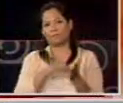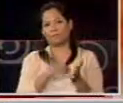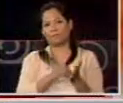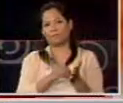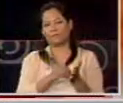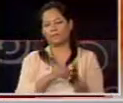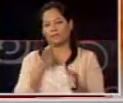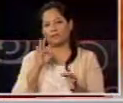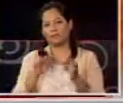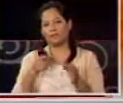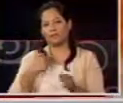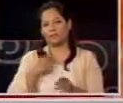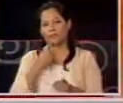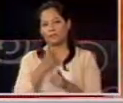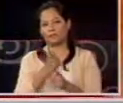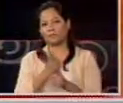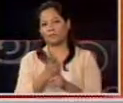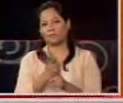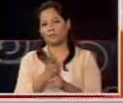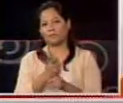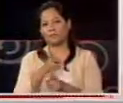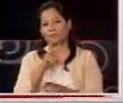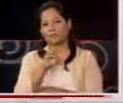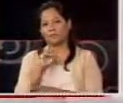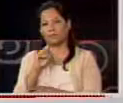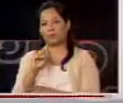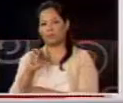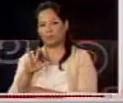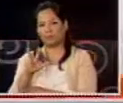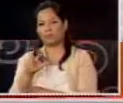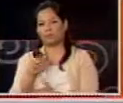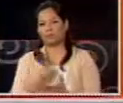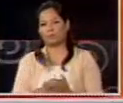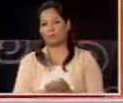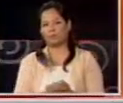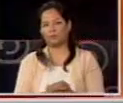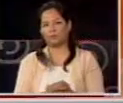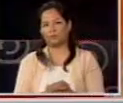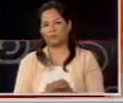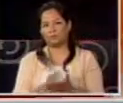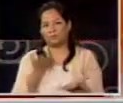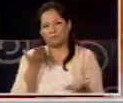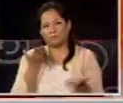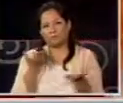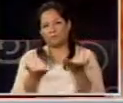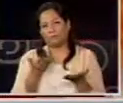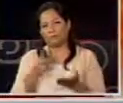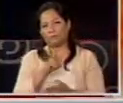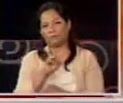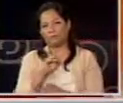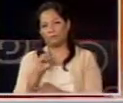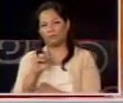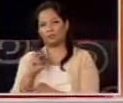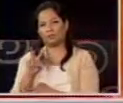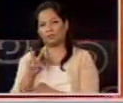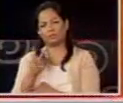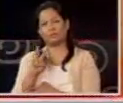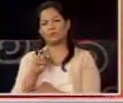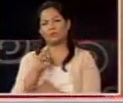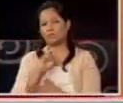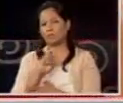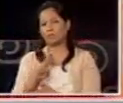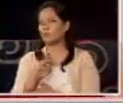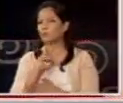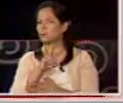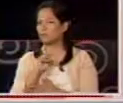Kung tama ho ako, parang 2003, ano? Parang 2000, I'm not too sure, 2002, 2003.